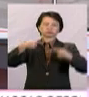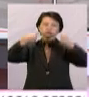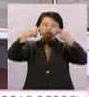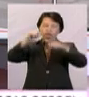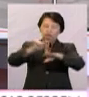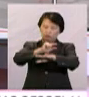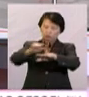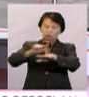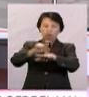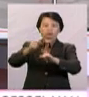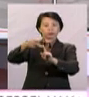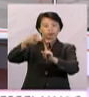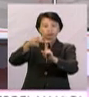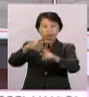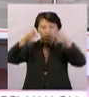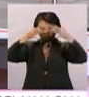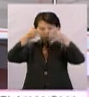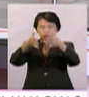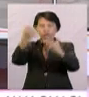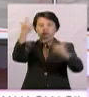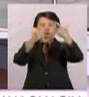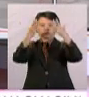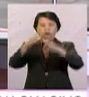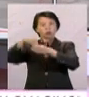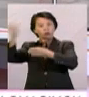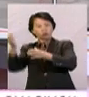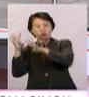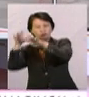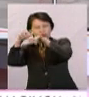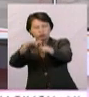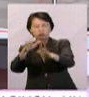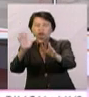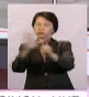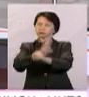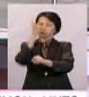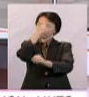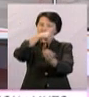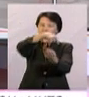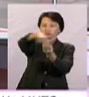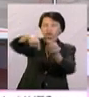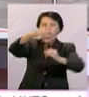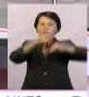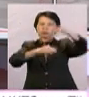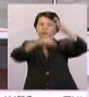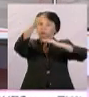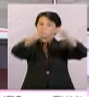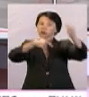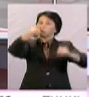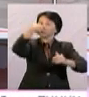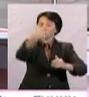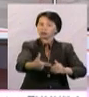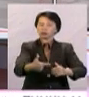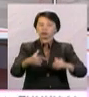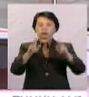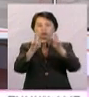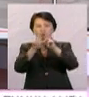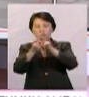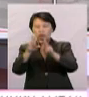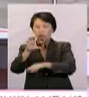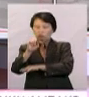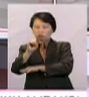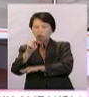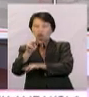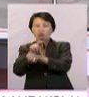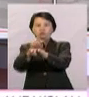terus menjadikannya tumpuan pelancong asing. Apatah lagi cukup indah dikelilingi bangunan warisan seperti Kota Cornwallis